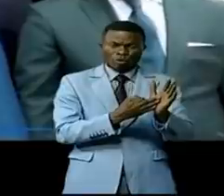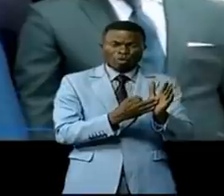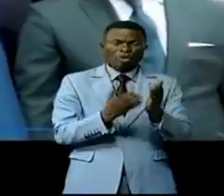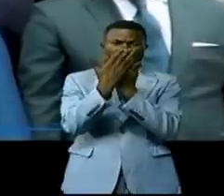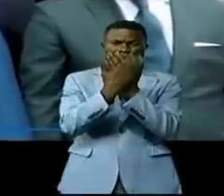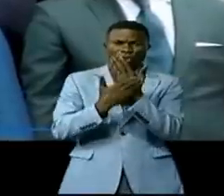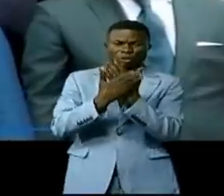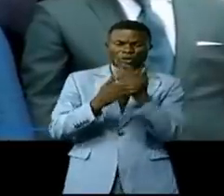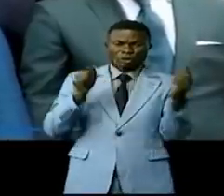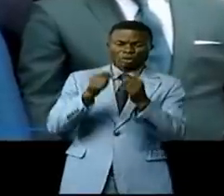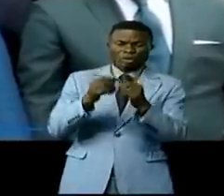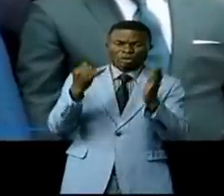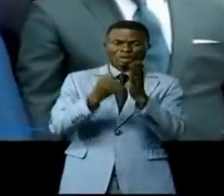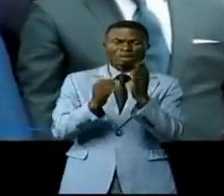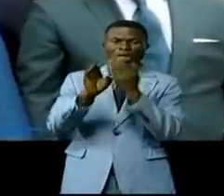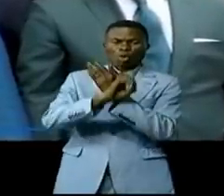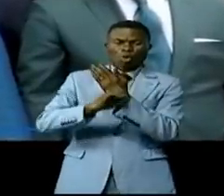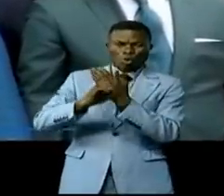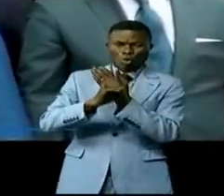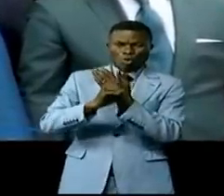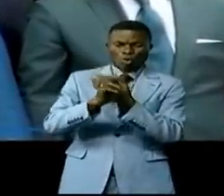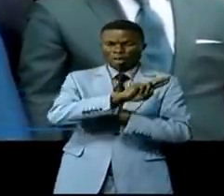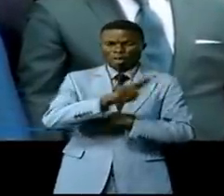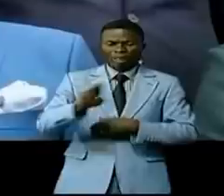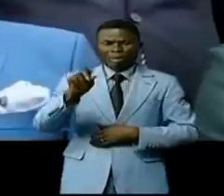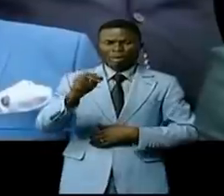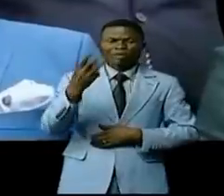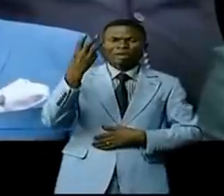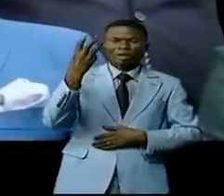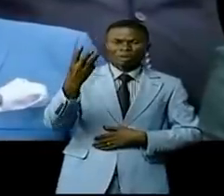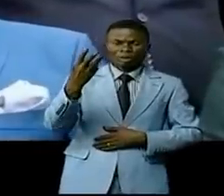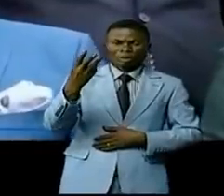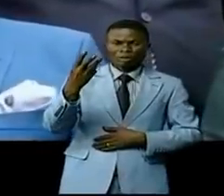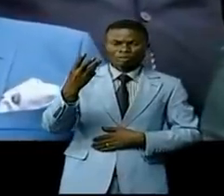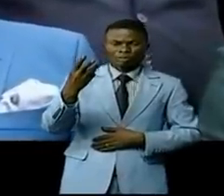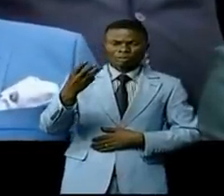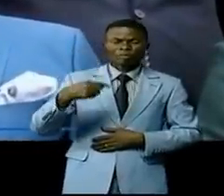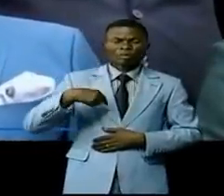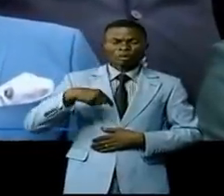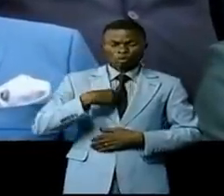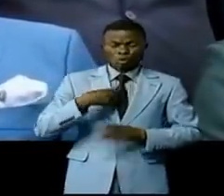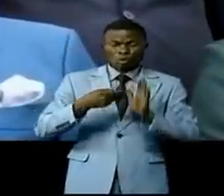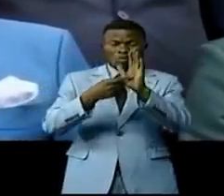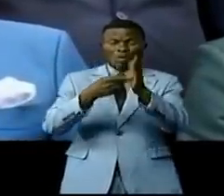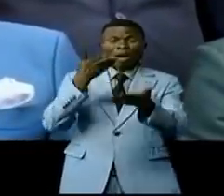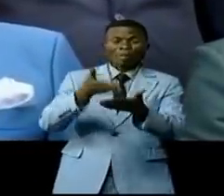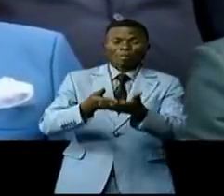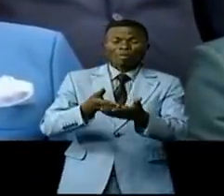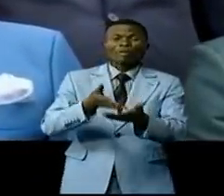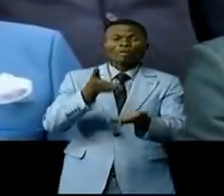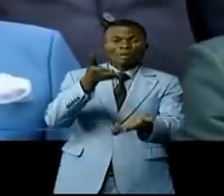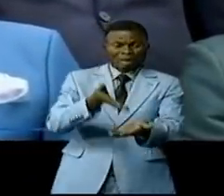du 28 juillet au 6 août 2023. Nous donnons les assurances, d'ailleurs, vous